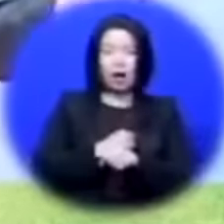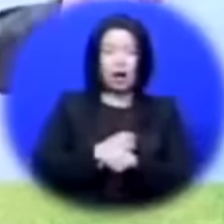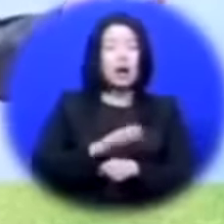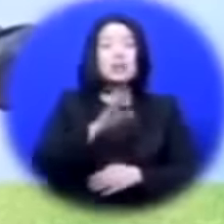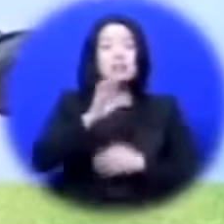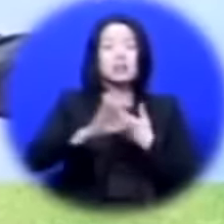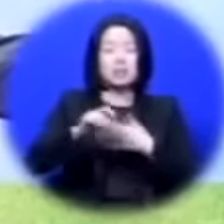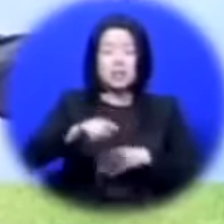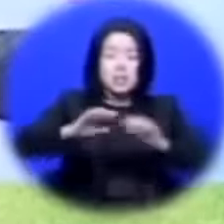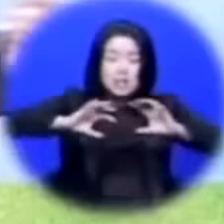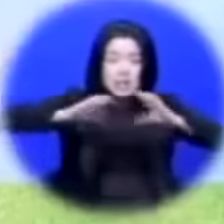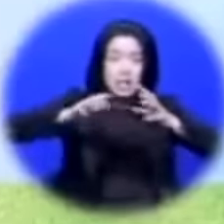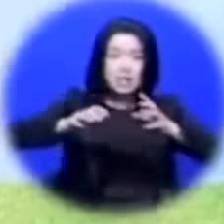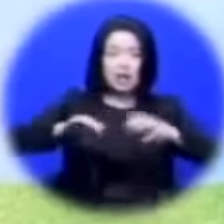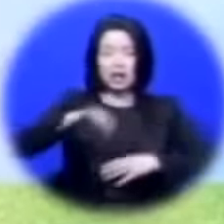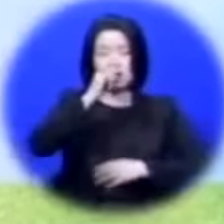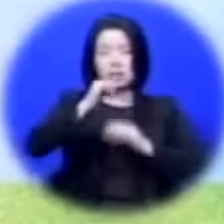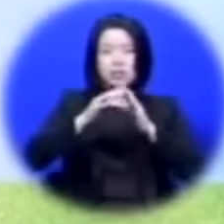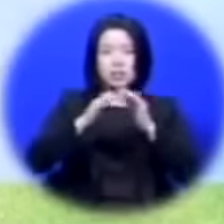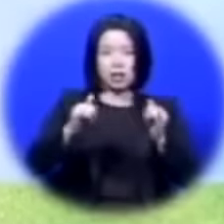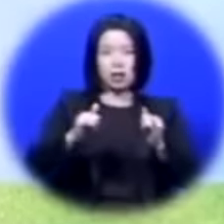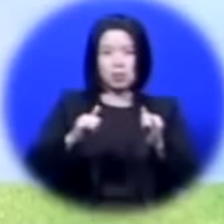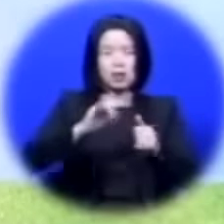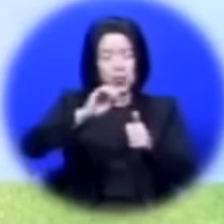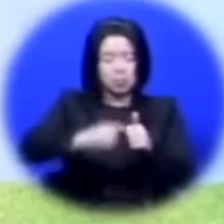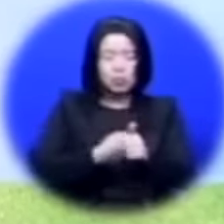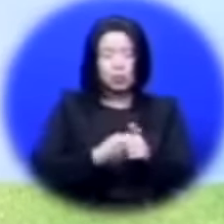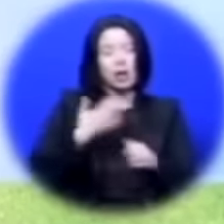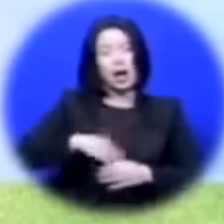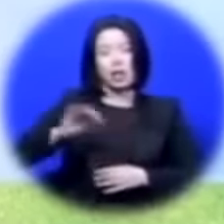세상에 있는 사람들이 비로소 알게 될 때가